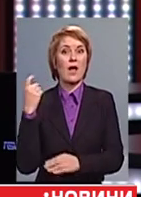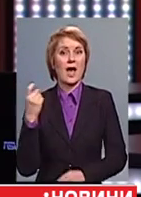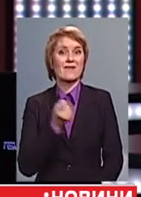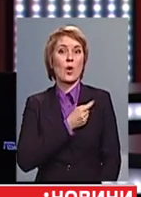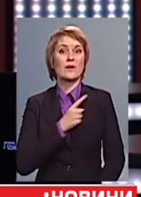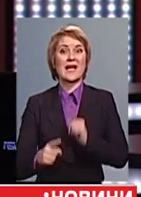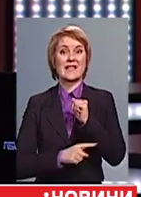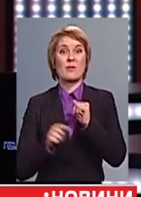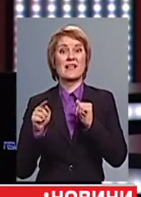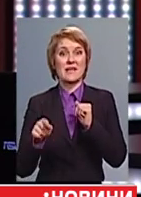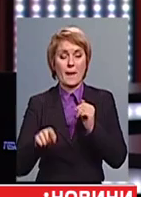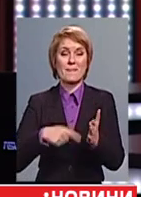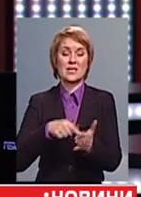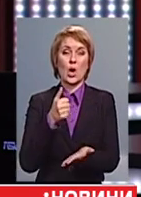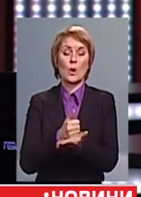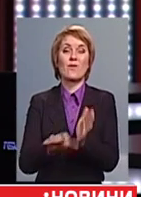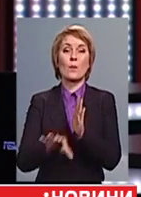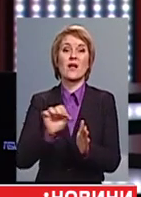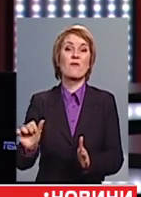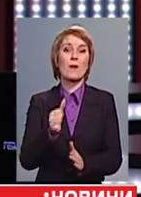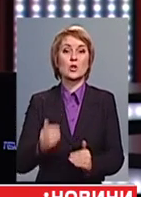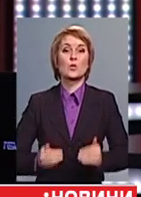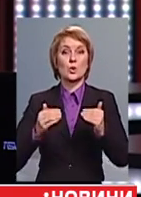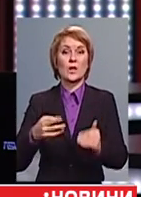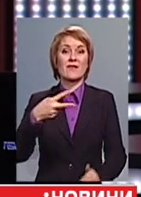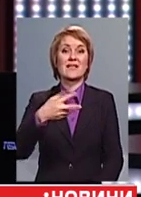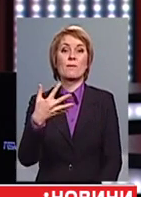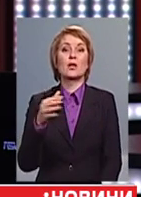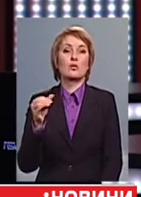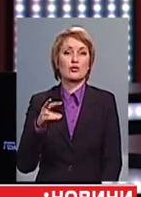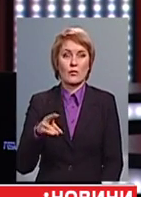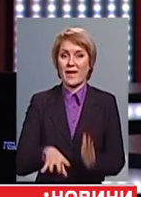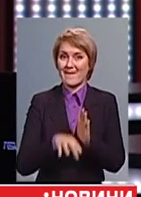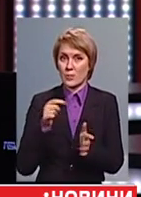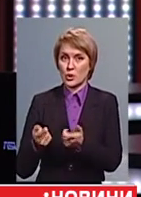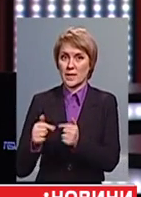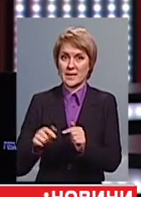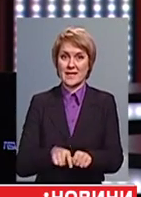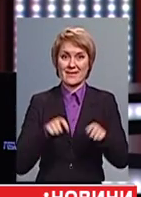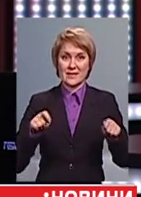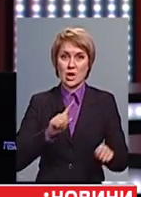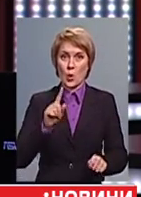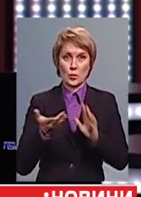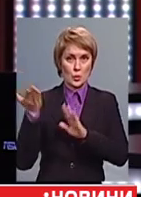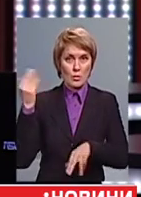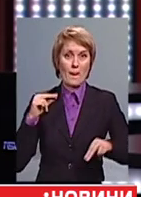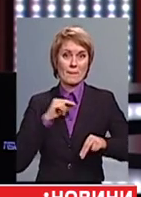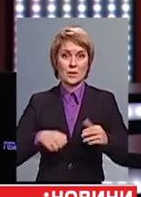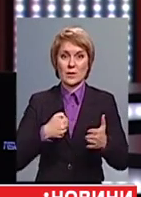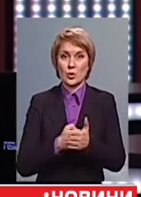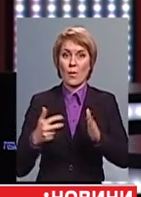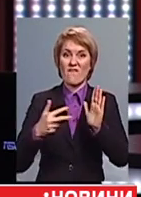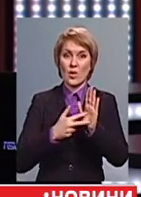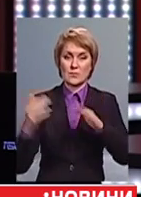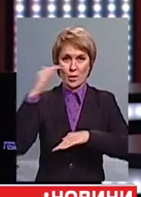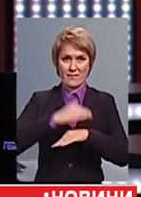Тернопіль. Там міських голів обрали у першому турі 25 жовтня. Виборчі дільниці відкрилися годину тому і працюватимуть до 8 вечора.